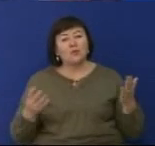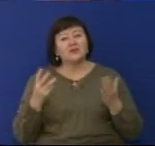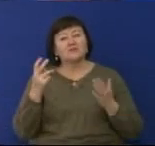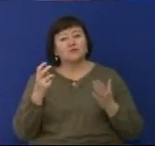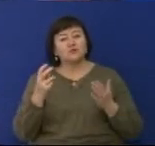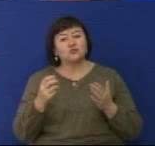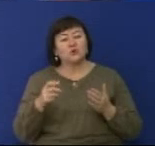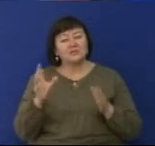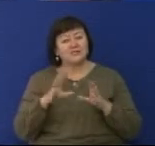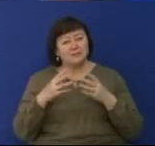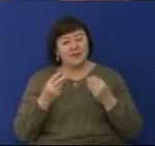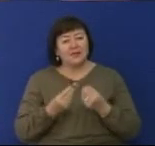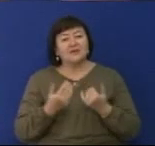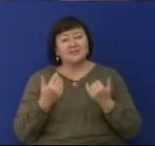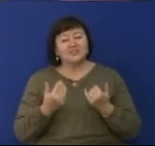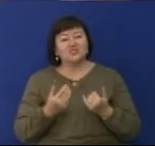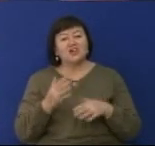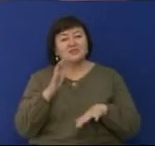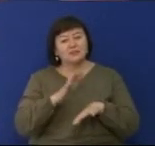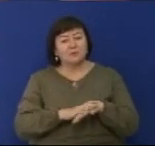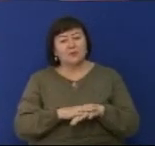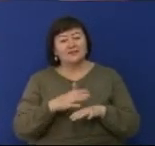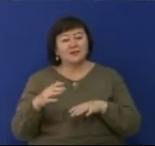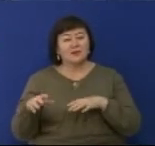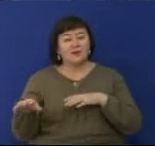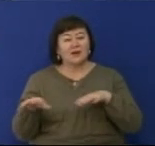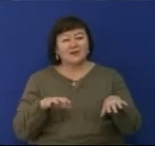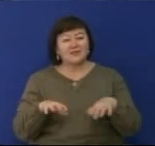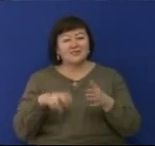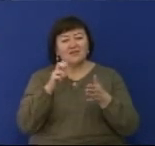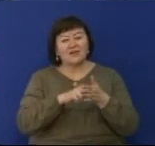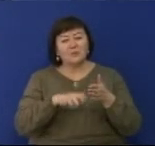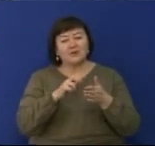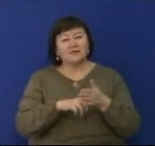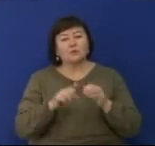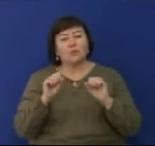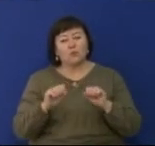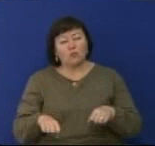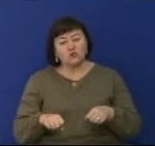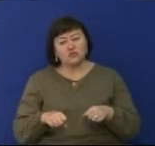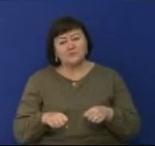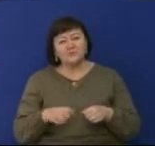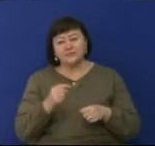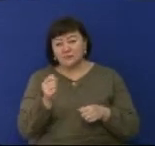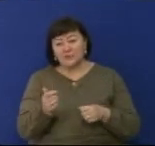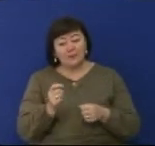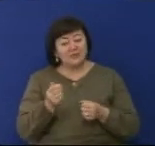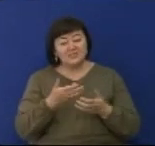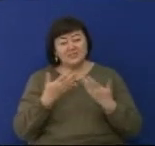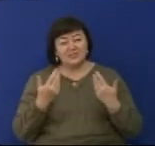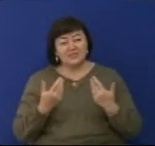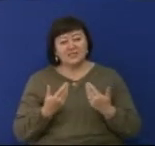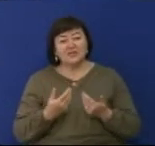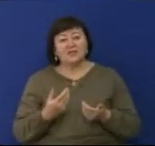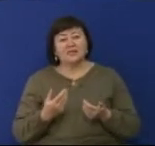29 из них сейчас жилстройсбербанк проводит проверку платежеспособности мы работаем по данным направлением проверяем